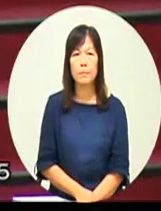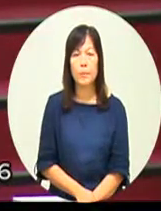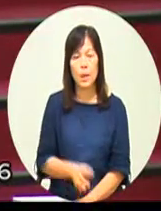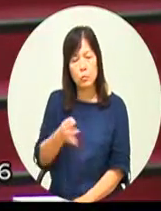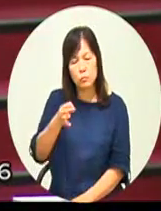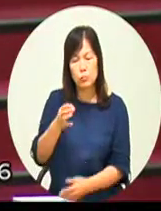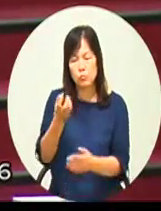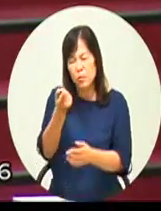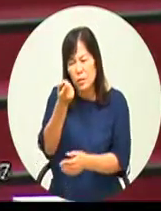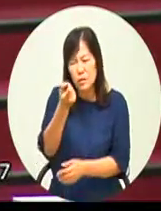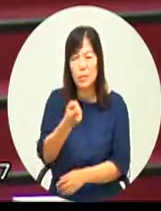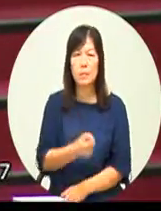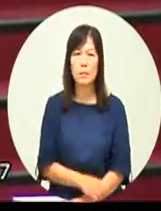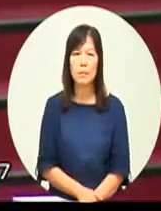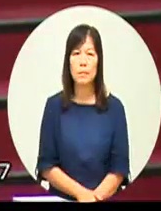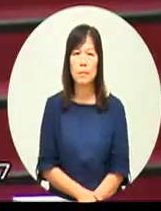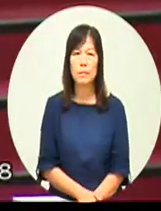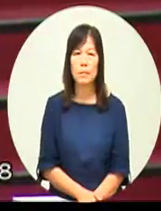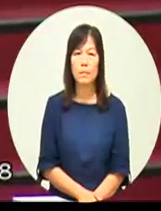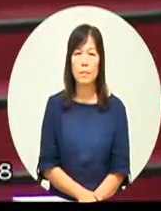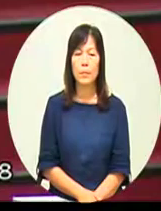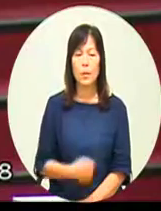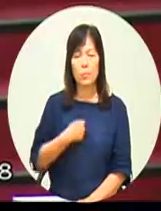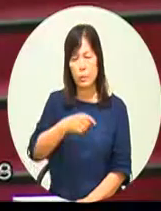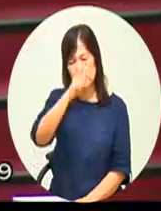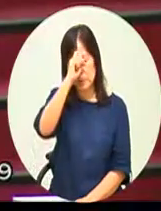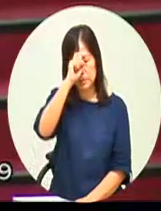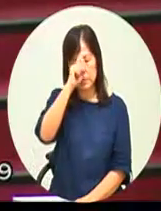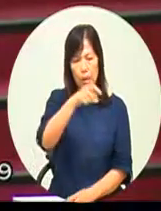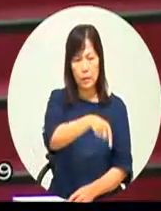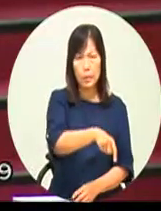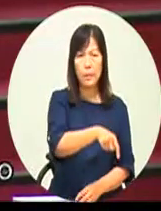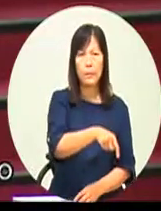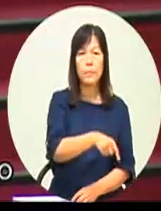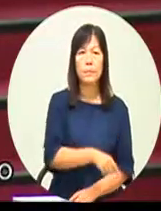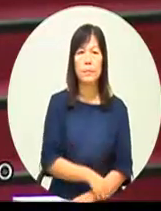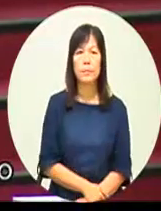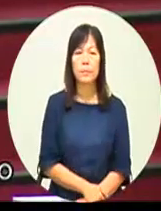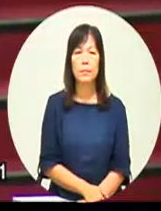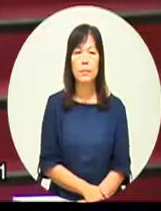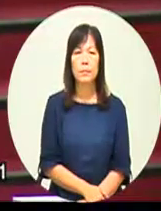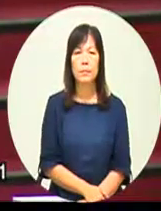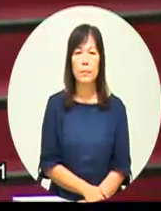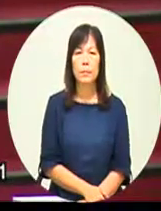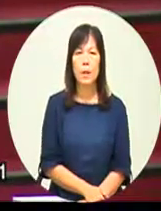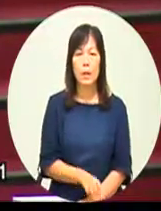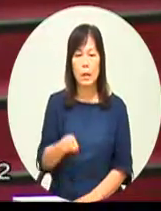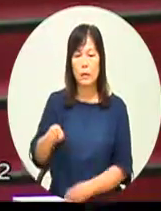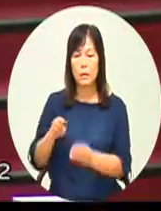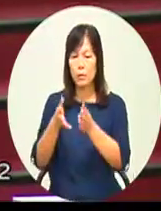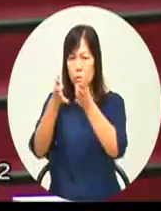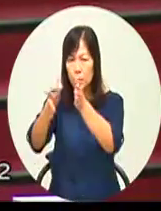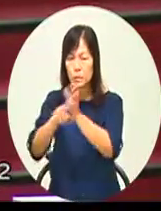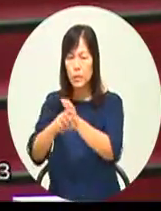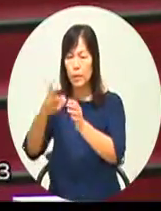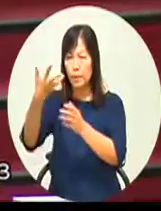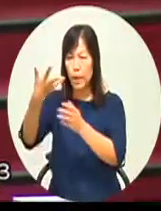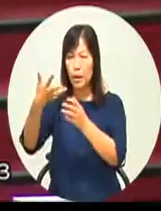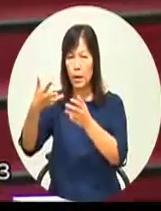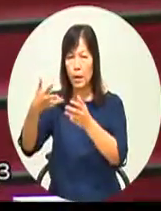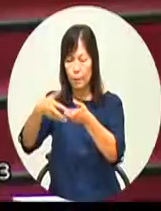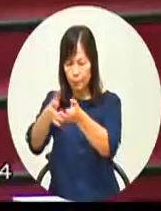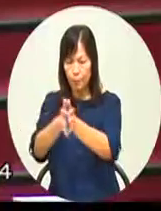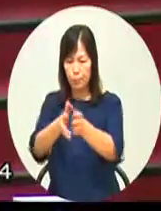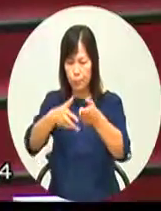经费不多。那么我是希望贸管处啊，也能够在桃园区8个部落来